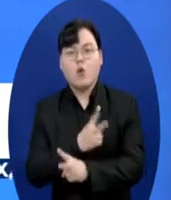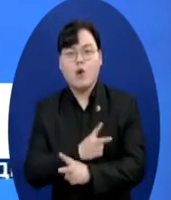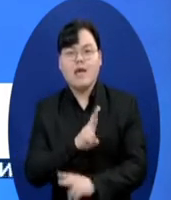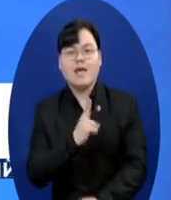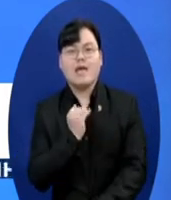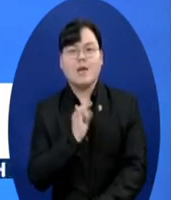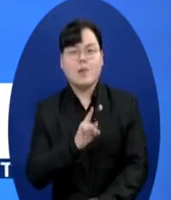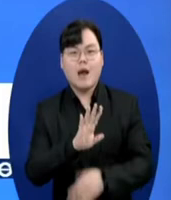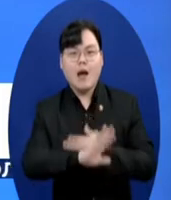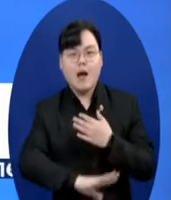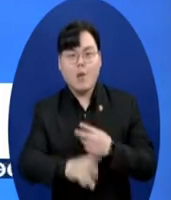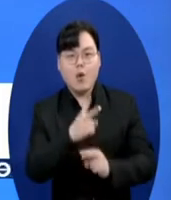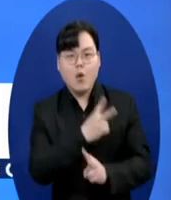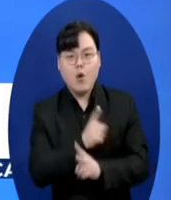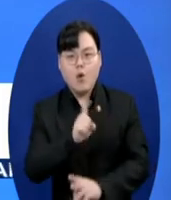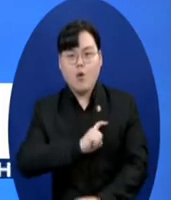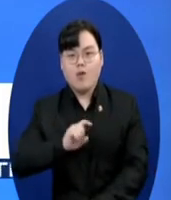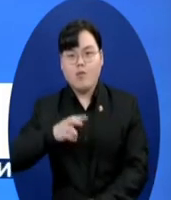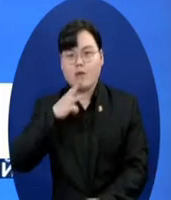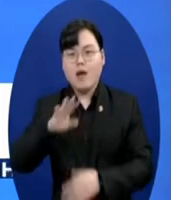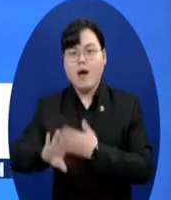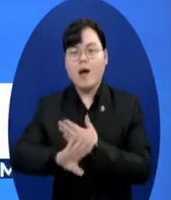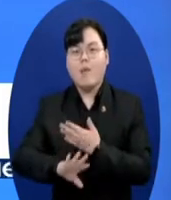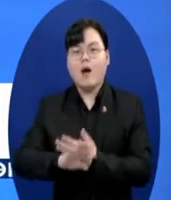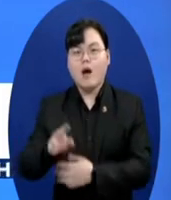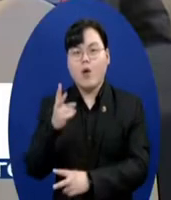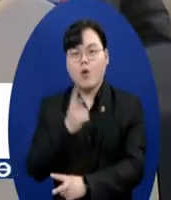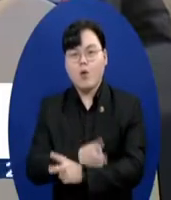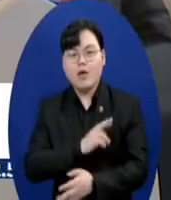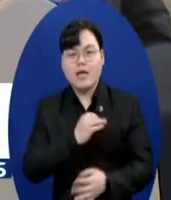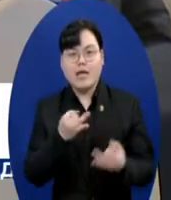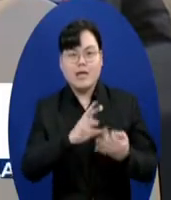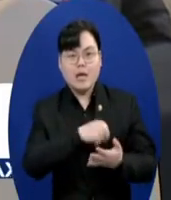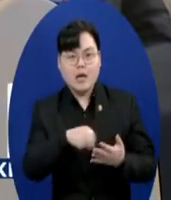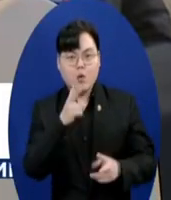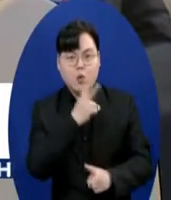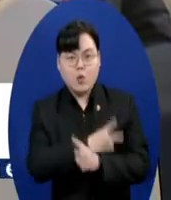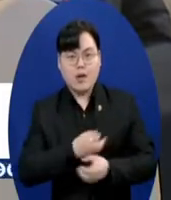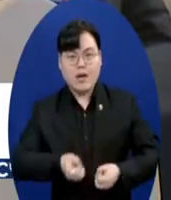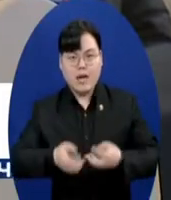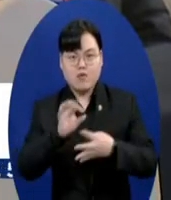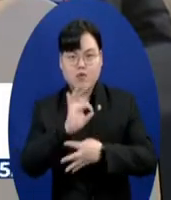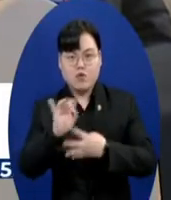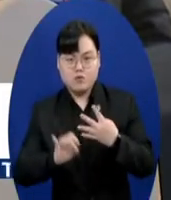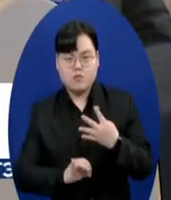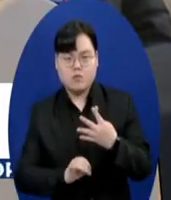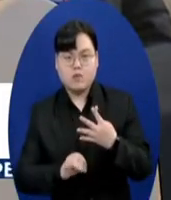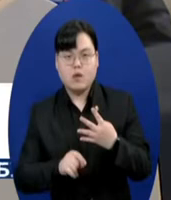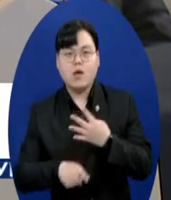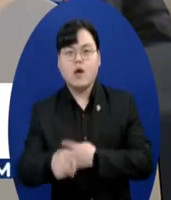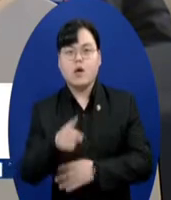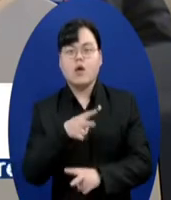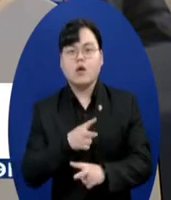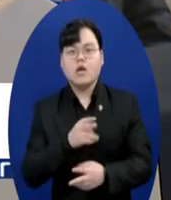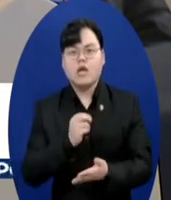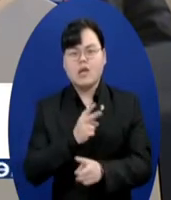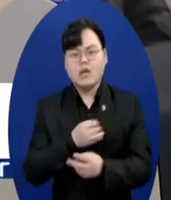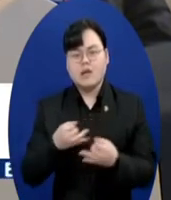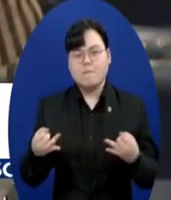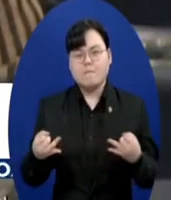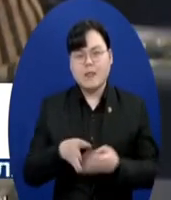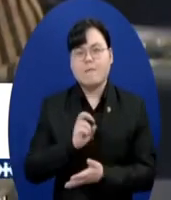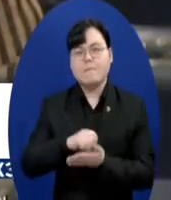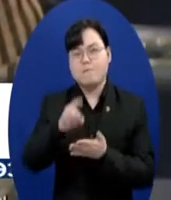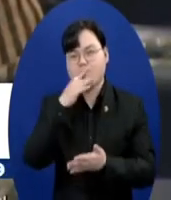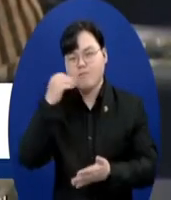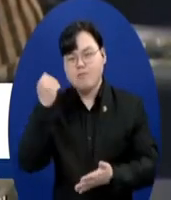байдлын хууль, хүний хувийн мэдээлэл хамгаалах хууль, тэгээд цахим гарын үсгийн хууль. Цахим хөгжил харилцаа холбооны яамнаас цахим үндэстэн